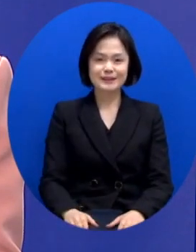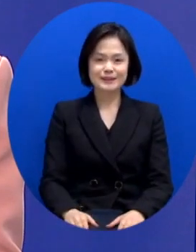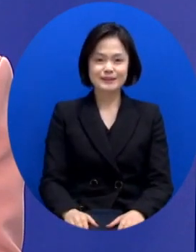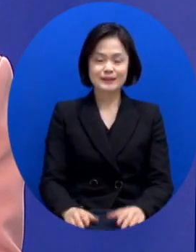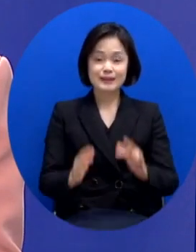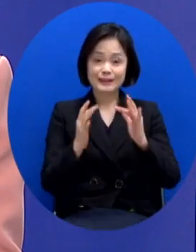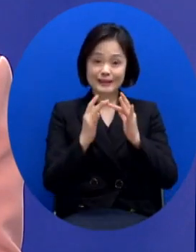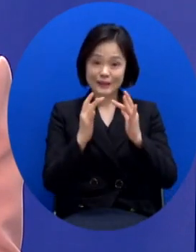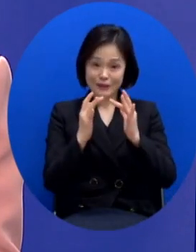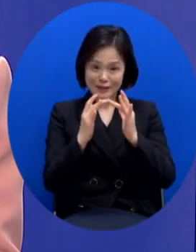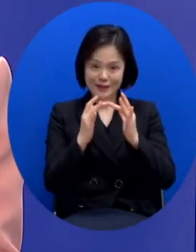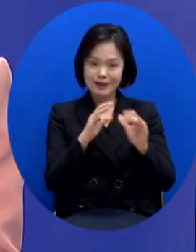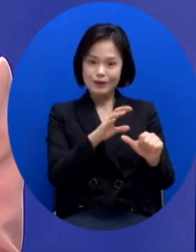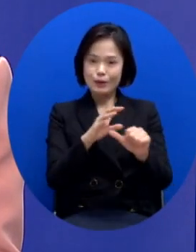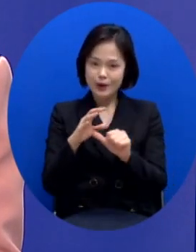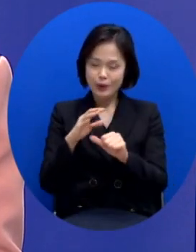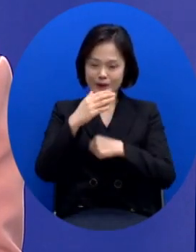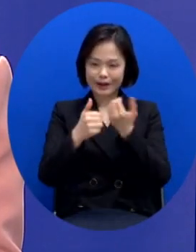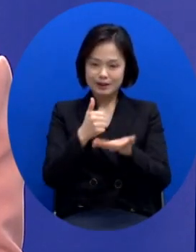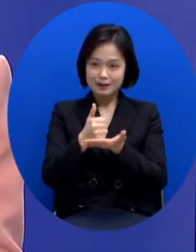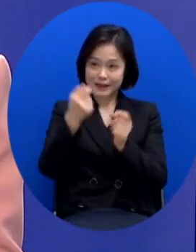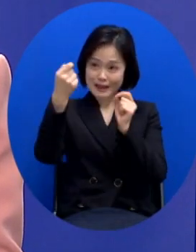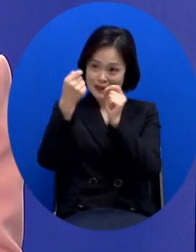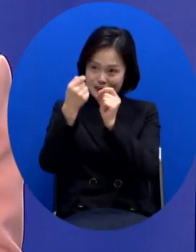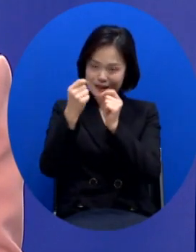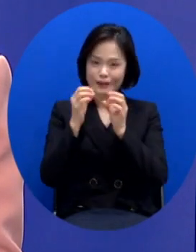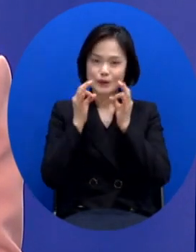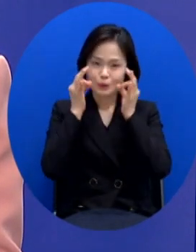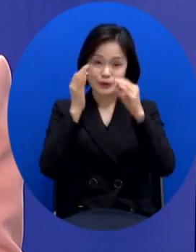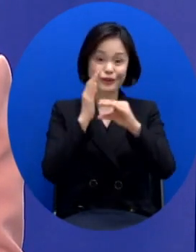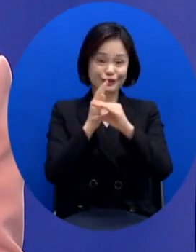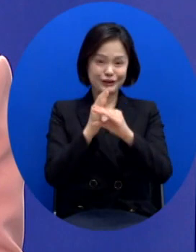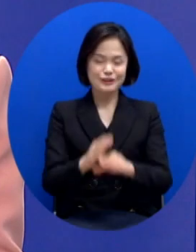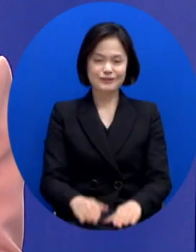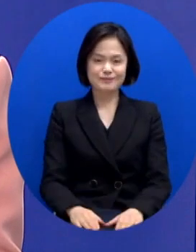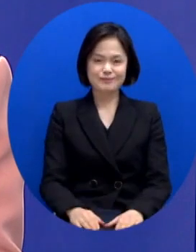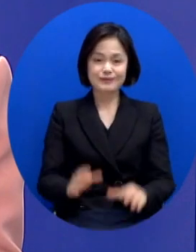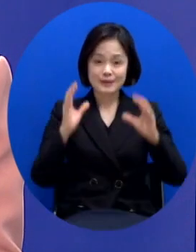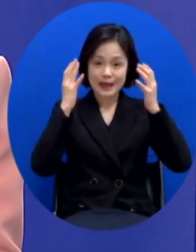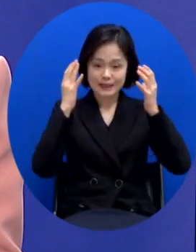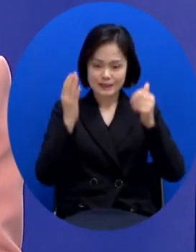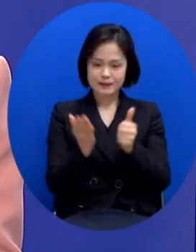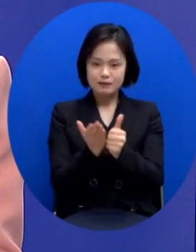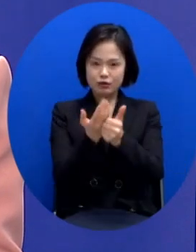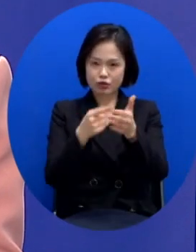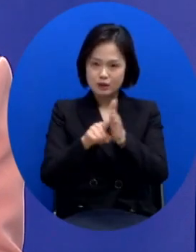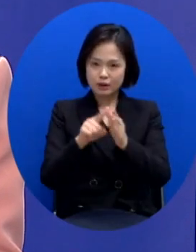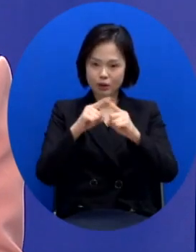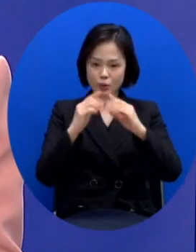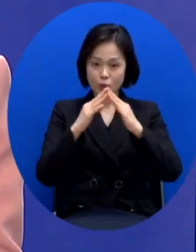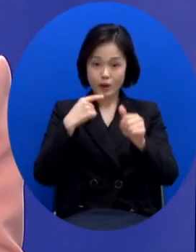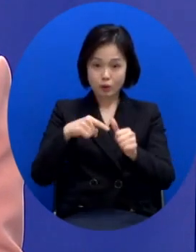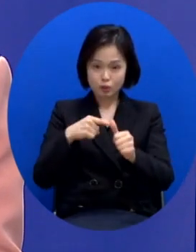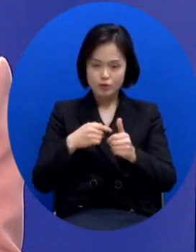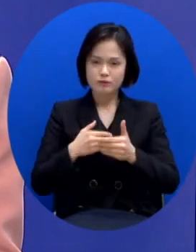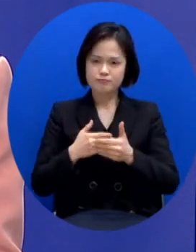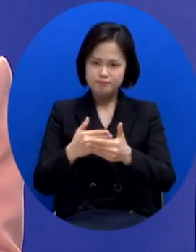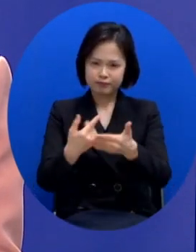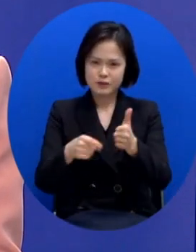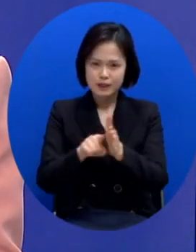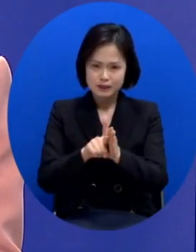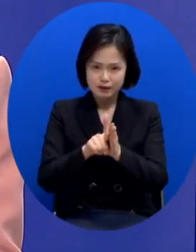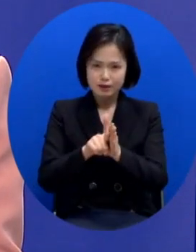하나님께 더 가까이 나아가기 위해 노력하고 있습니다 특히 다음 세대를 위한 교회 교육이 멈추지 않도록 한국교회가